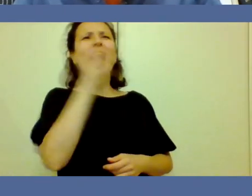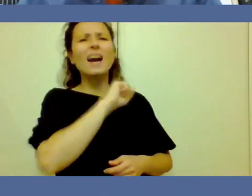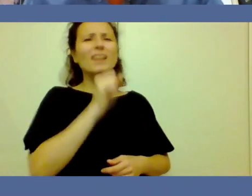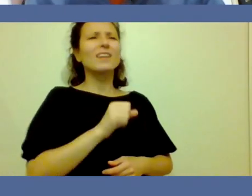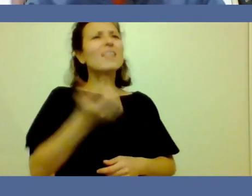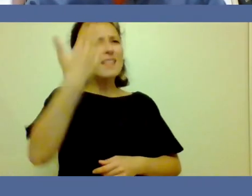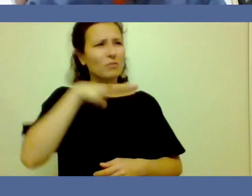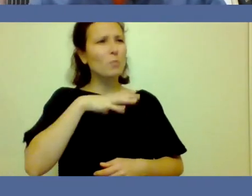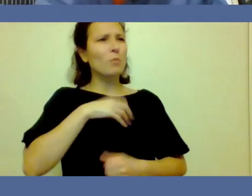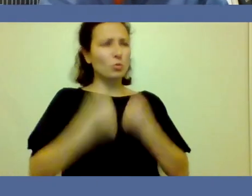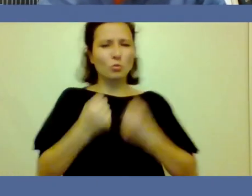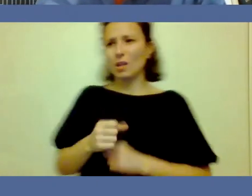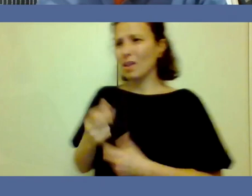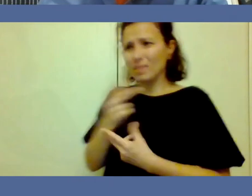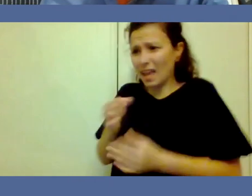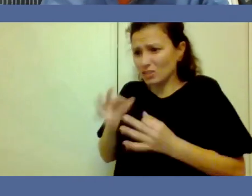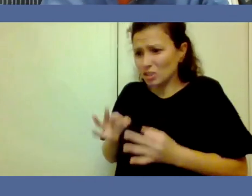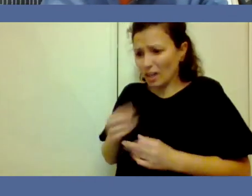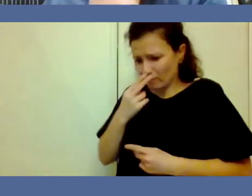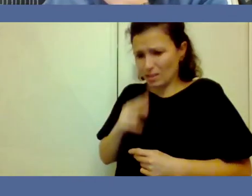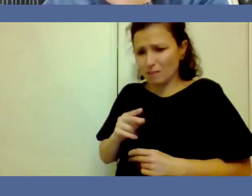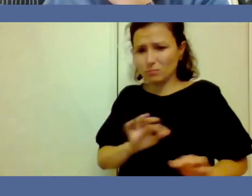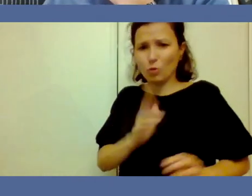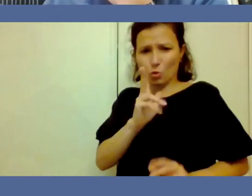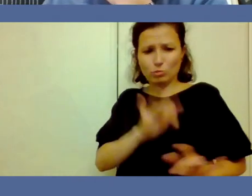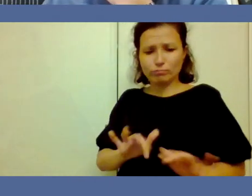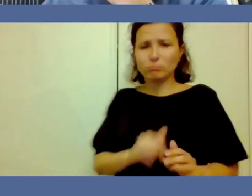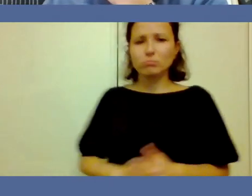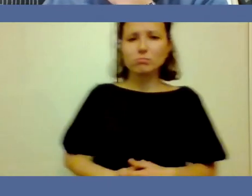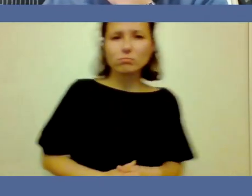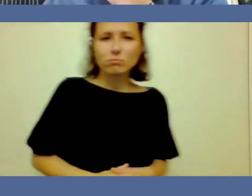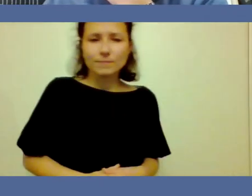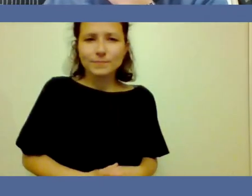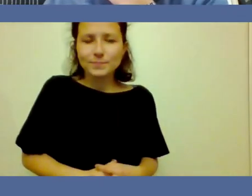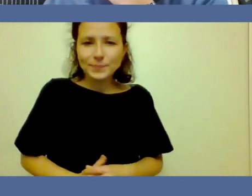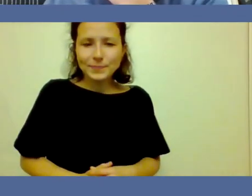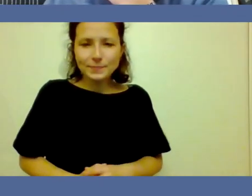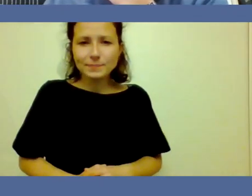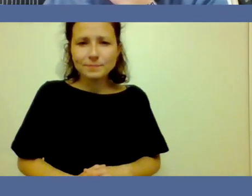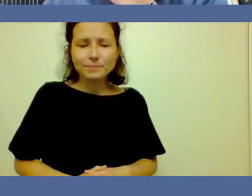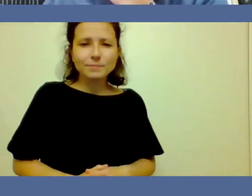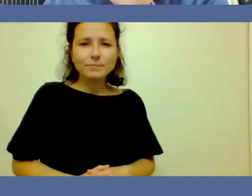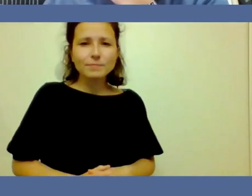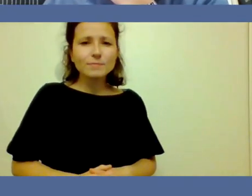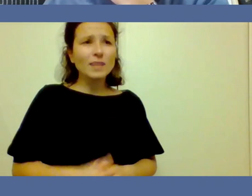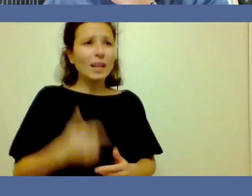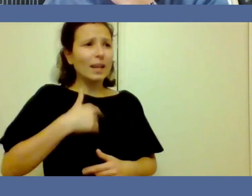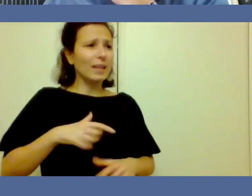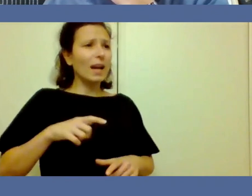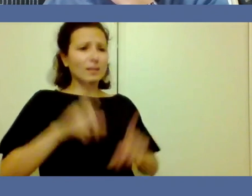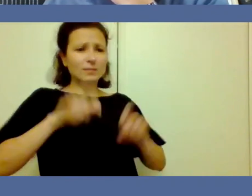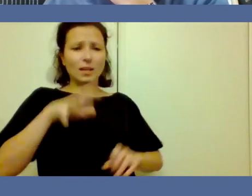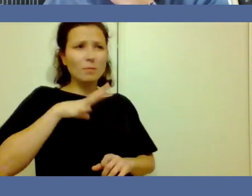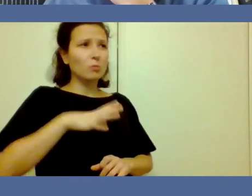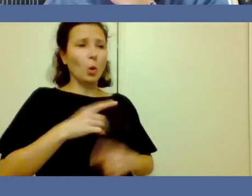trudne. Nie, dzisiaj przesłanie. Jak ja zaczynałam, to właściwie nie było kobiet i wszyscy się dziwili, dlaczego